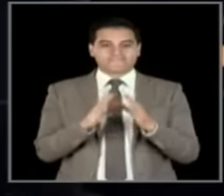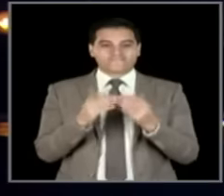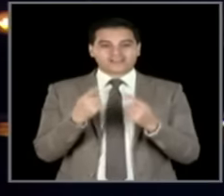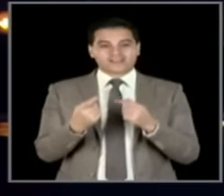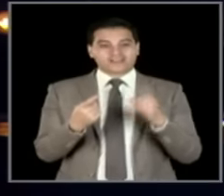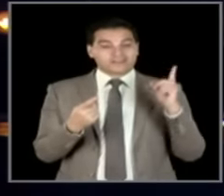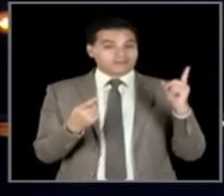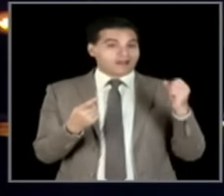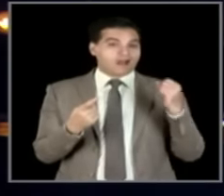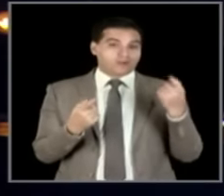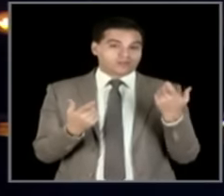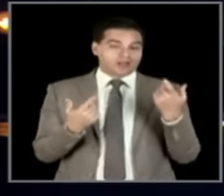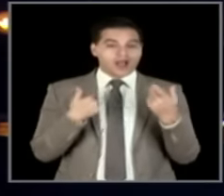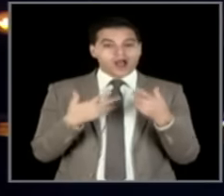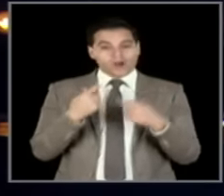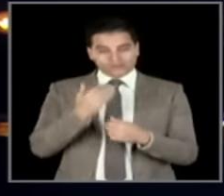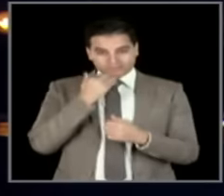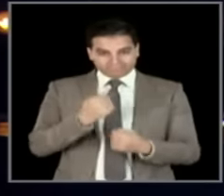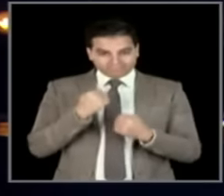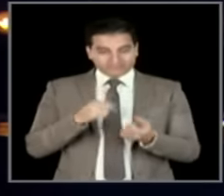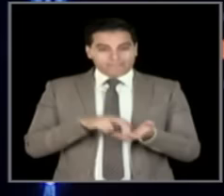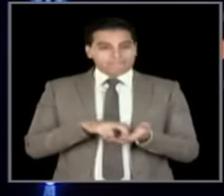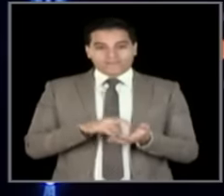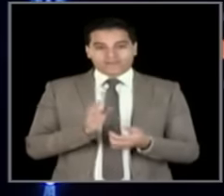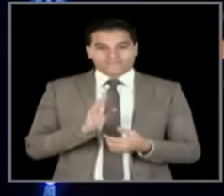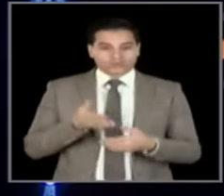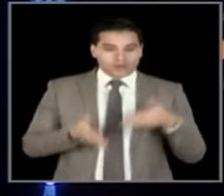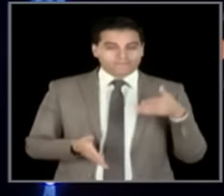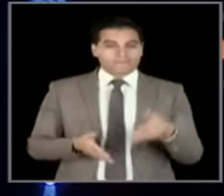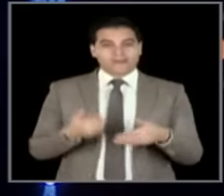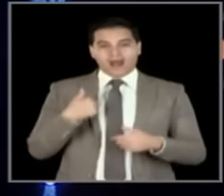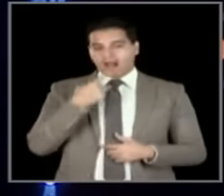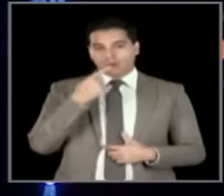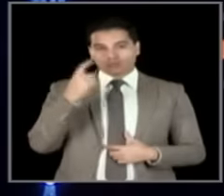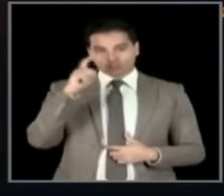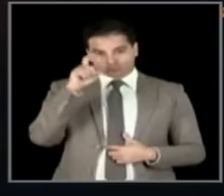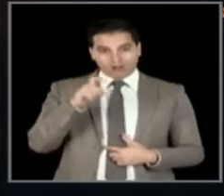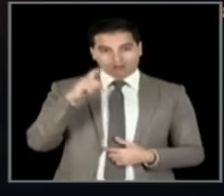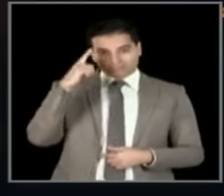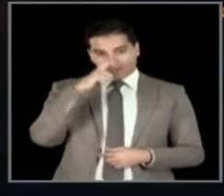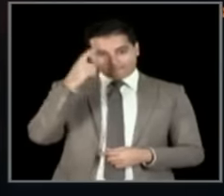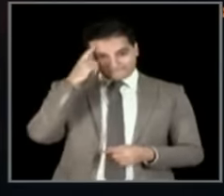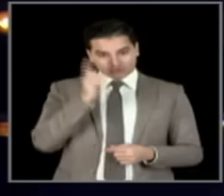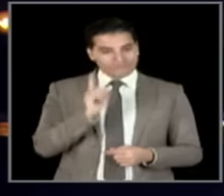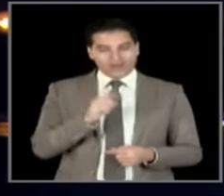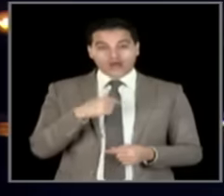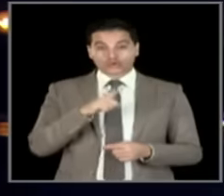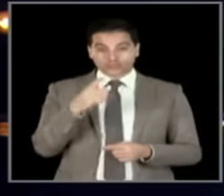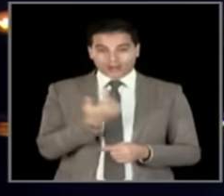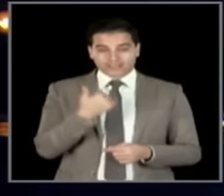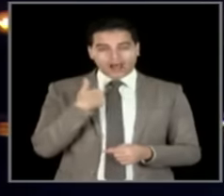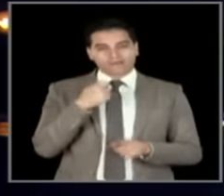قوي فانا عايزكم تكتسبوا ثقه وما تقلقوش مش هلومكم على الاسئله الصعبه هلومكم على الاسئله